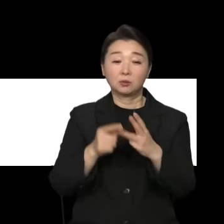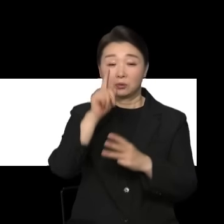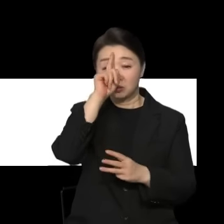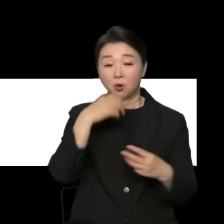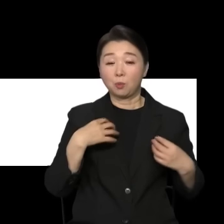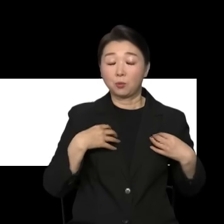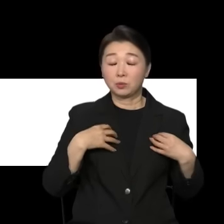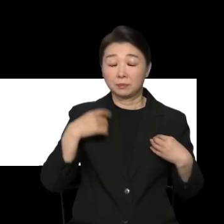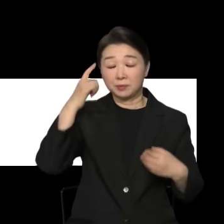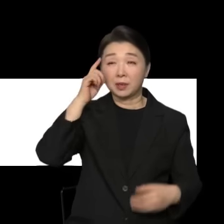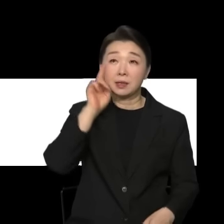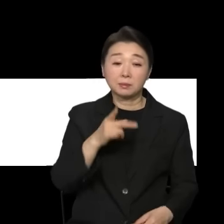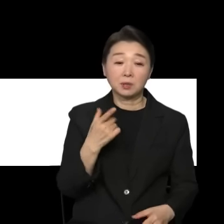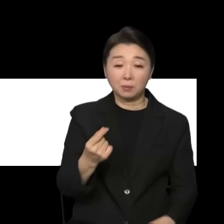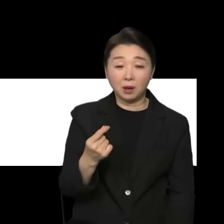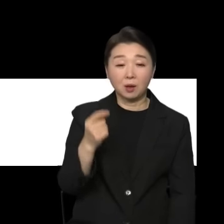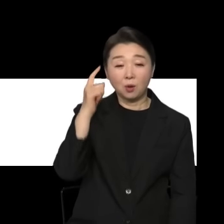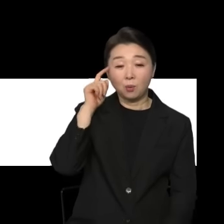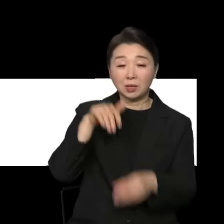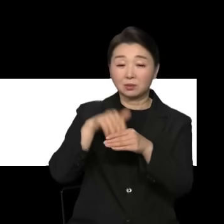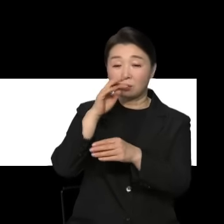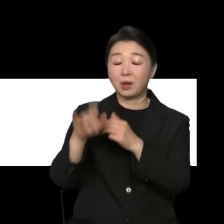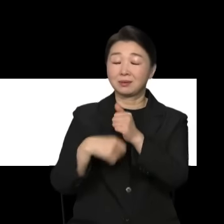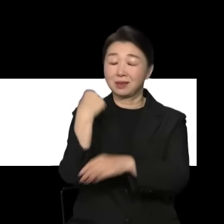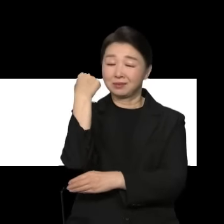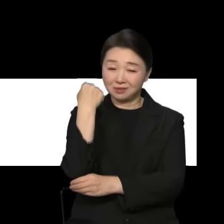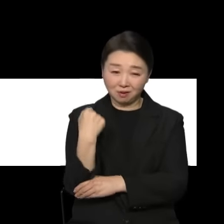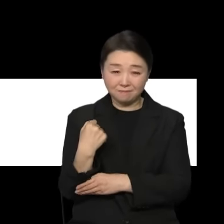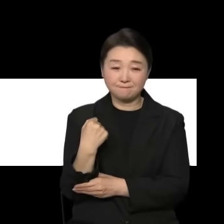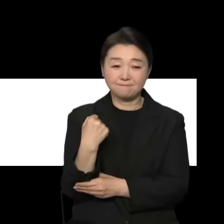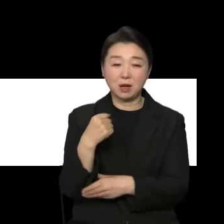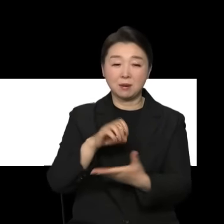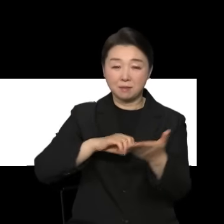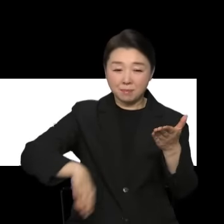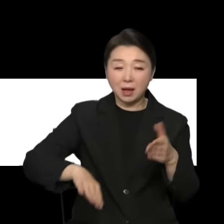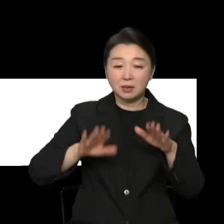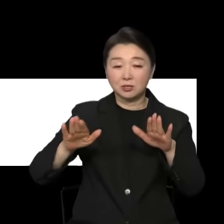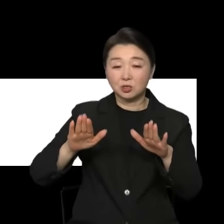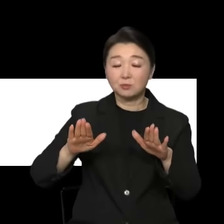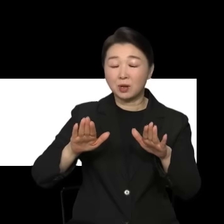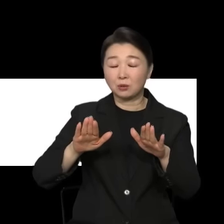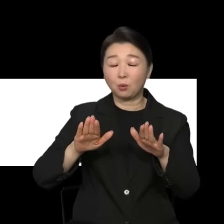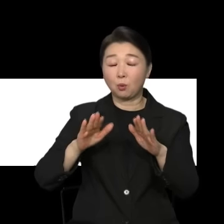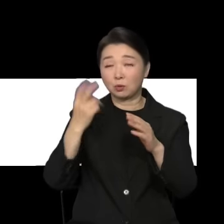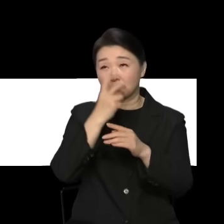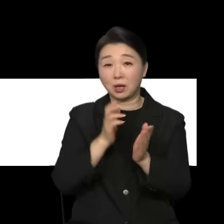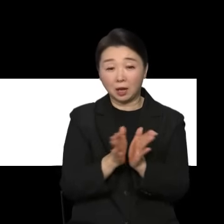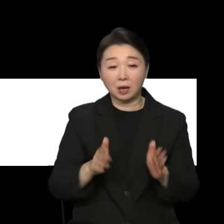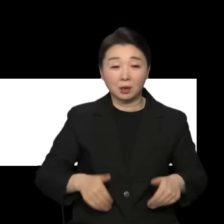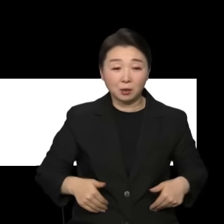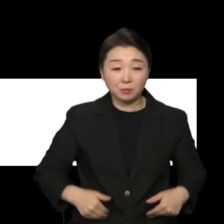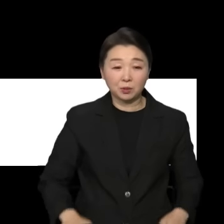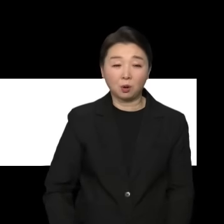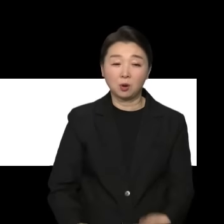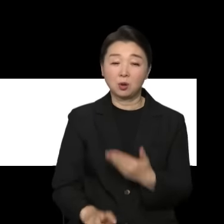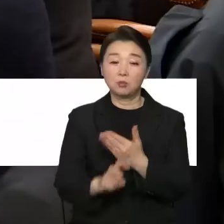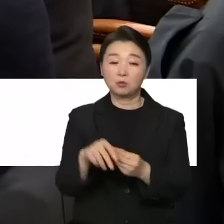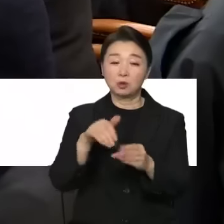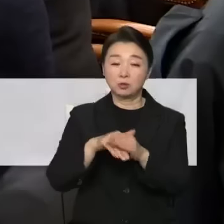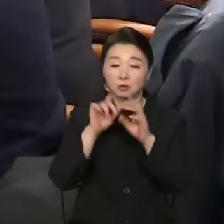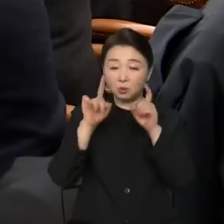인식하고 관의 부를내는 대수술에 지금이라도 착해야 한다 부정선거 의도 제대로